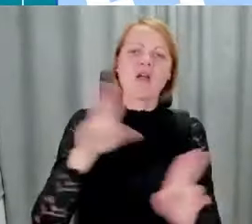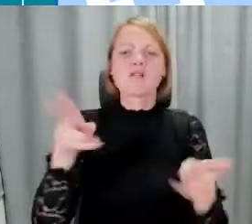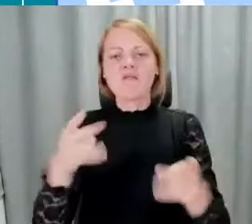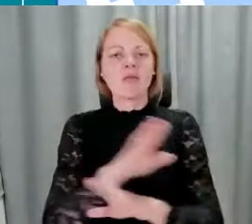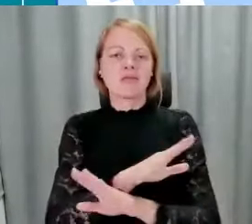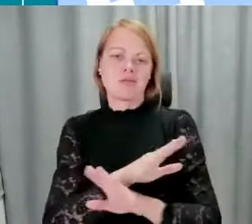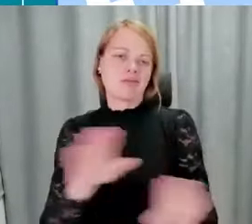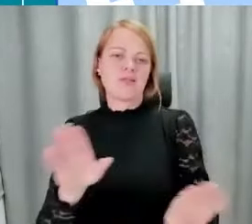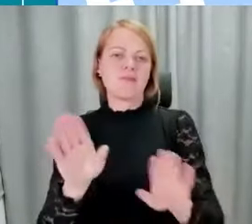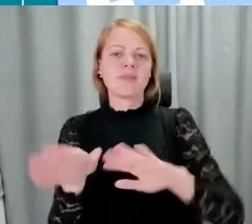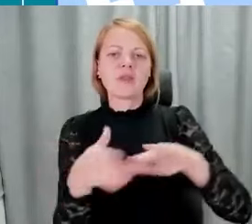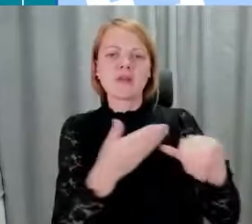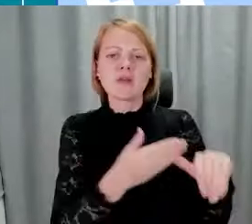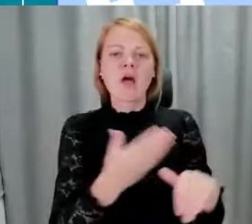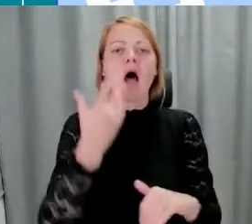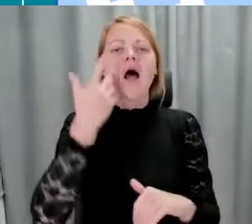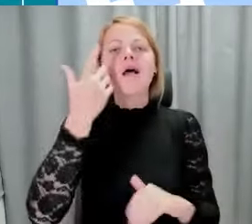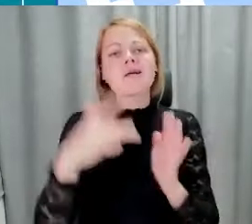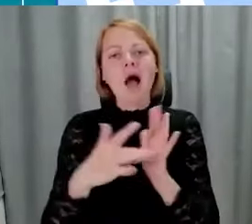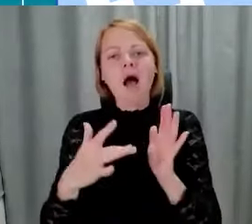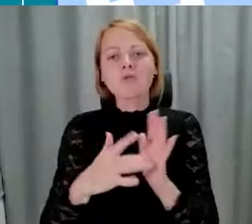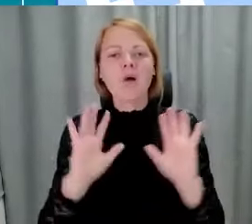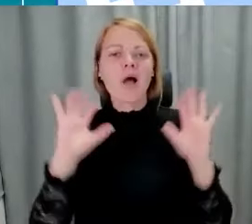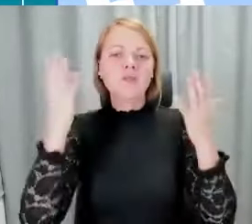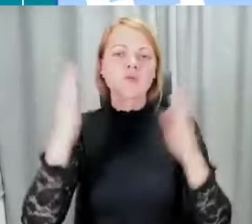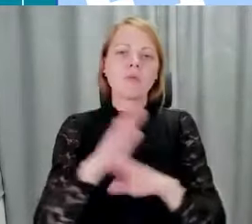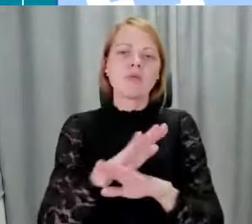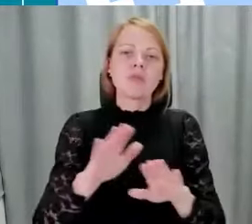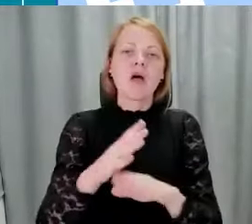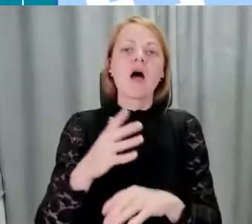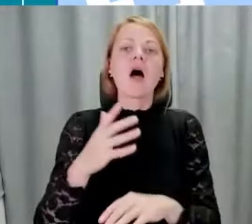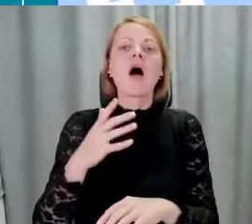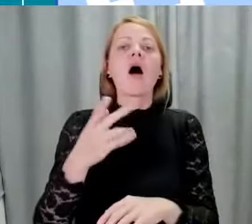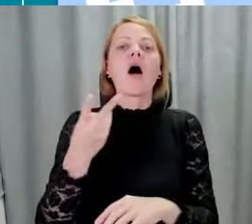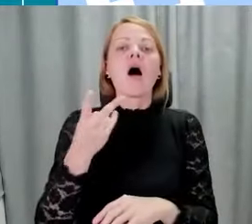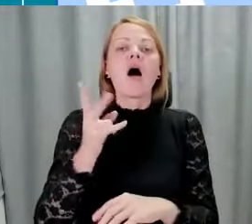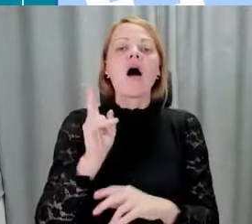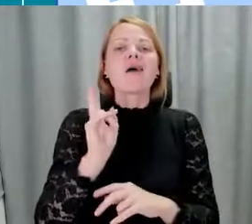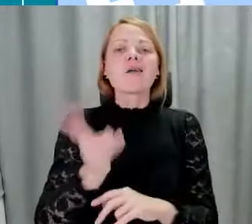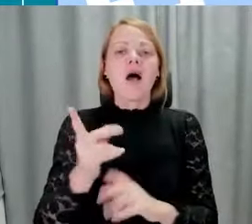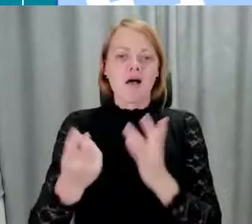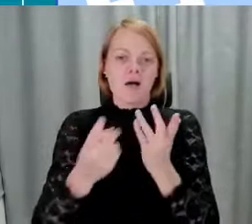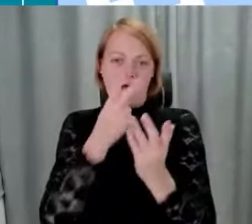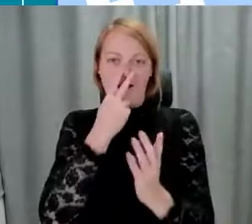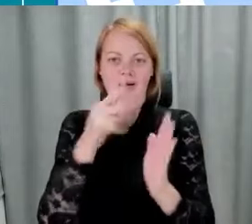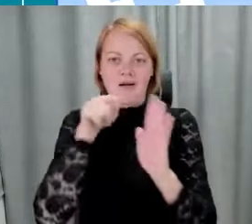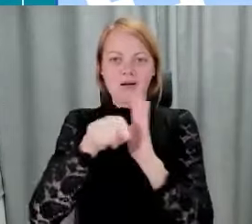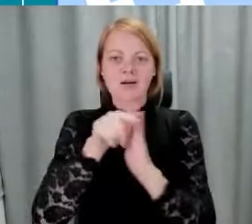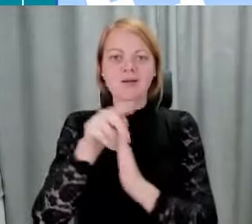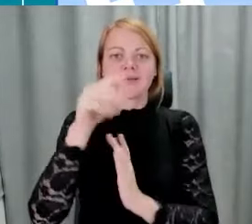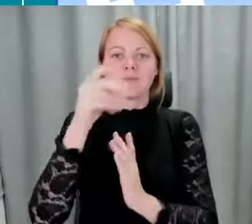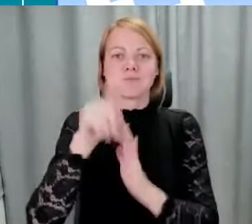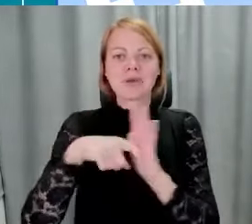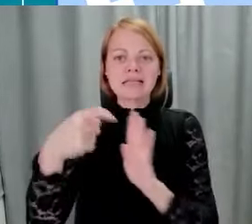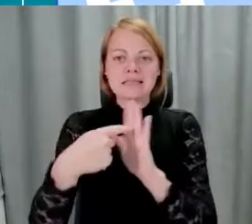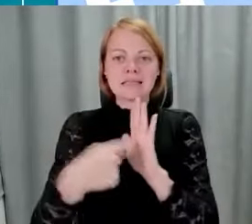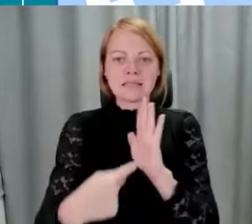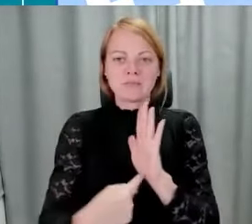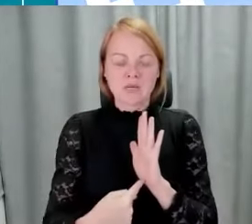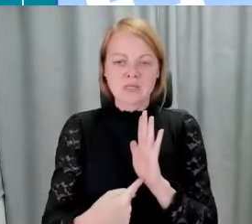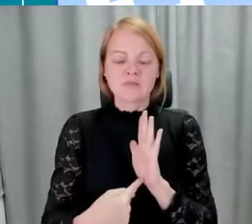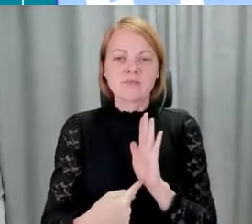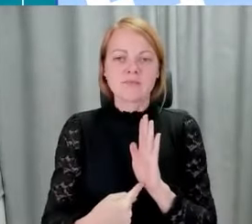par to, kādos gadījumos vajag, bet par to, kā mēs sasniedzam šīs prasības. Kā es teicu, ņemot vērā